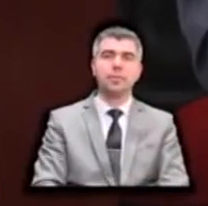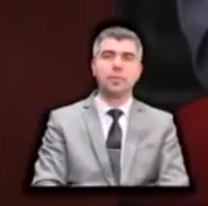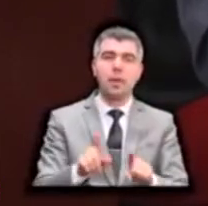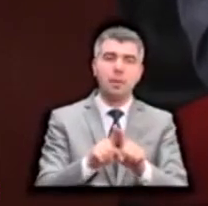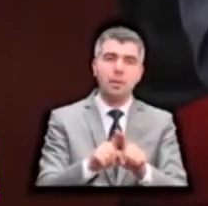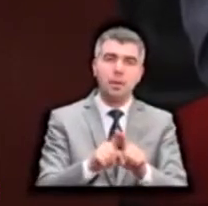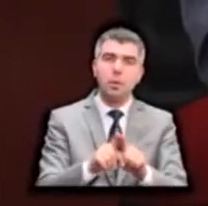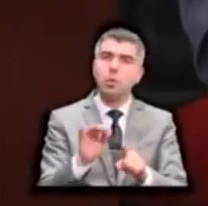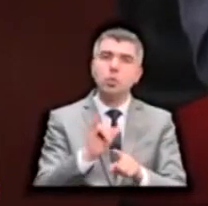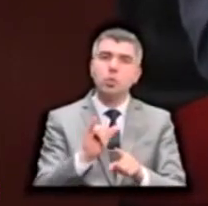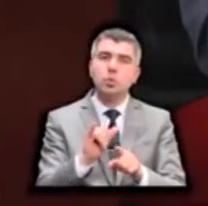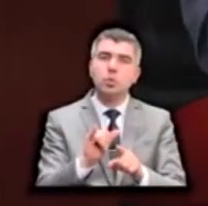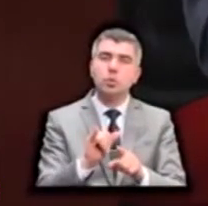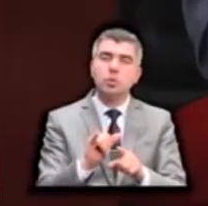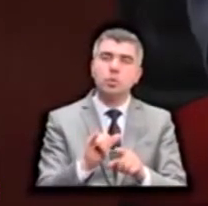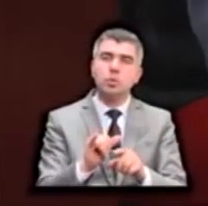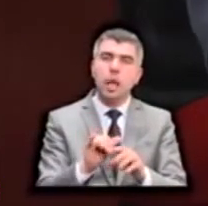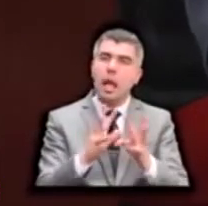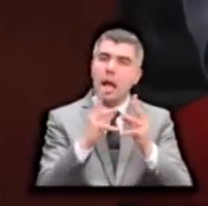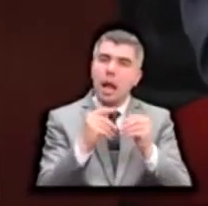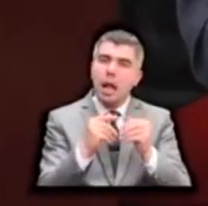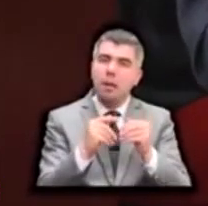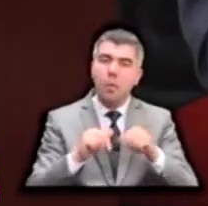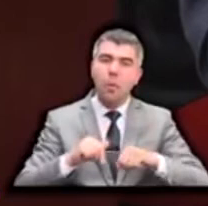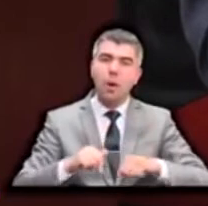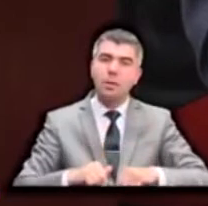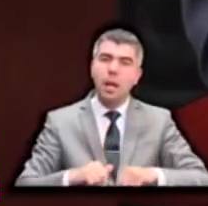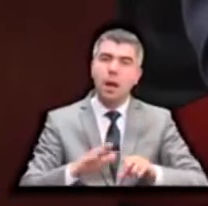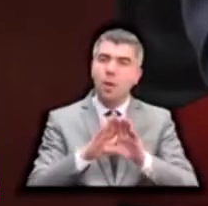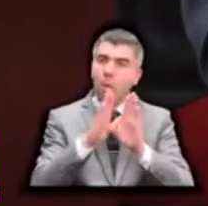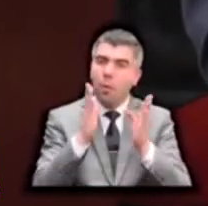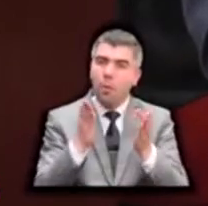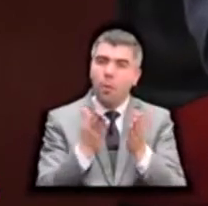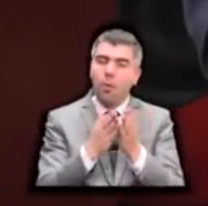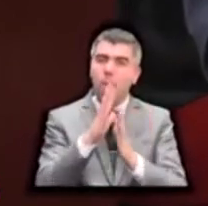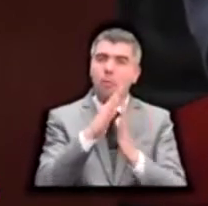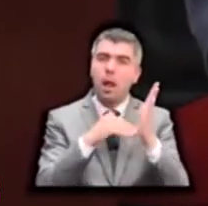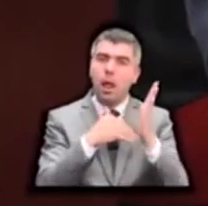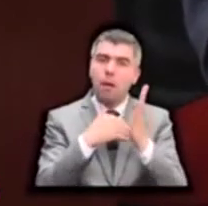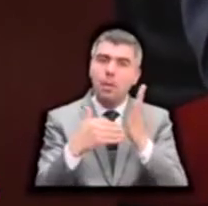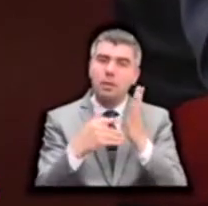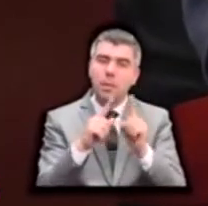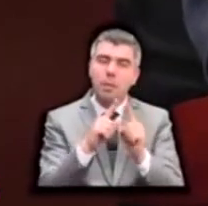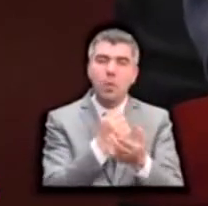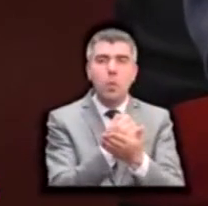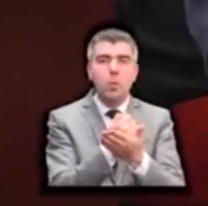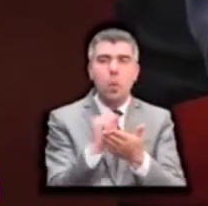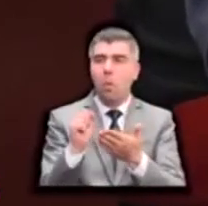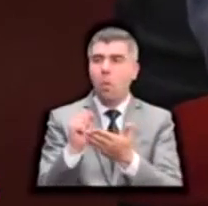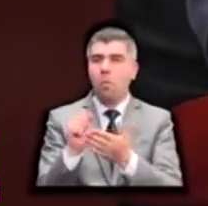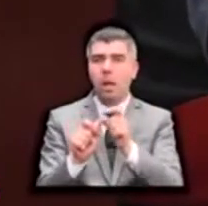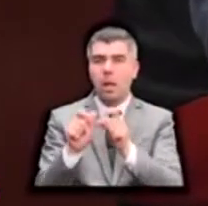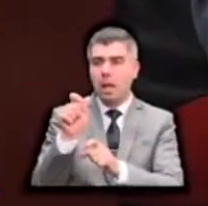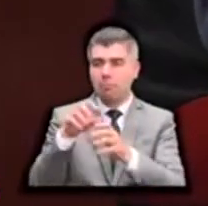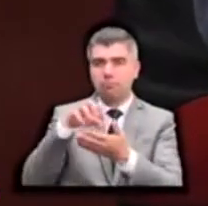بها، حيث تؤكد الوزارة أن مجمل أهدافه القضاء على كل أحياء الصفيحية